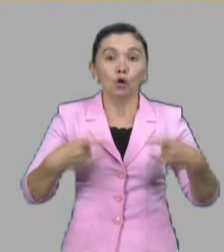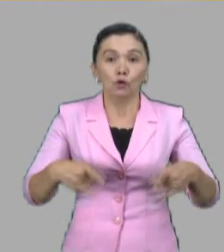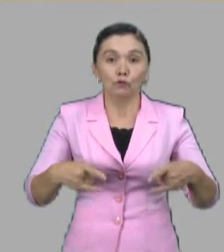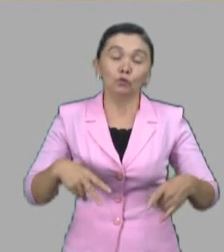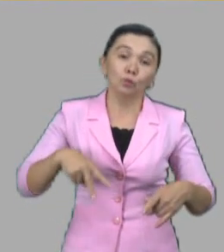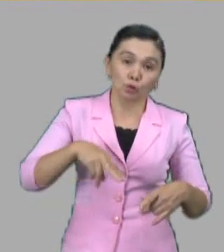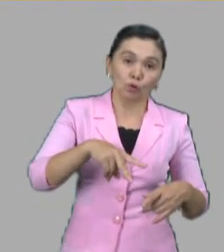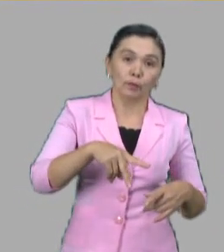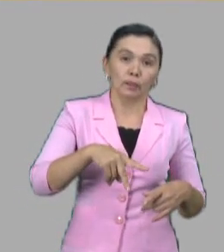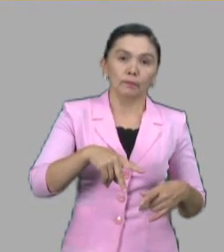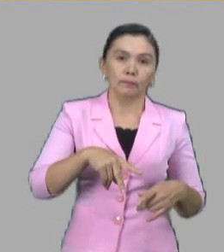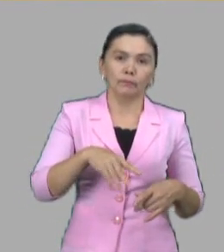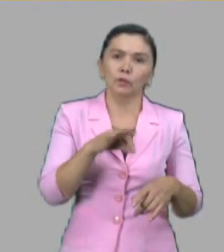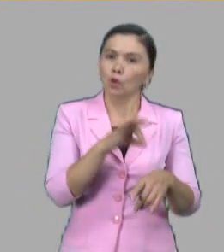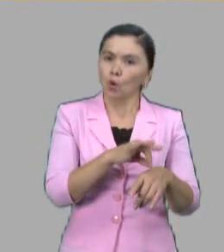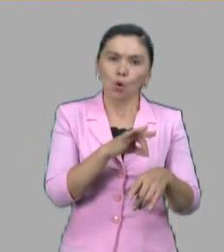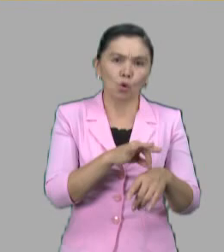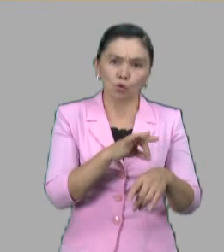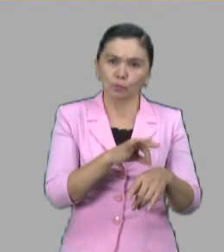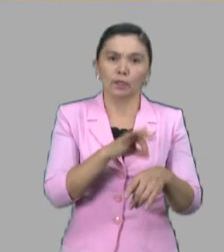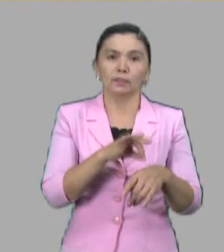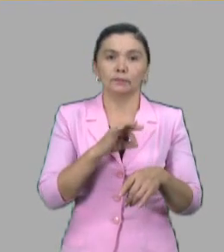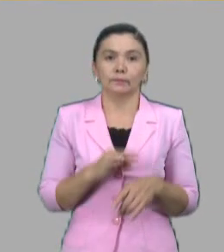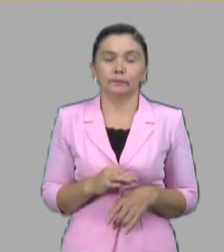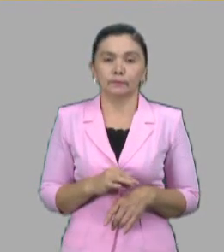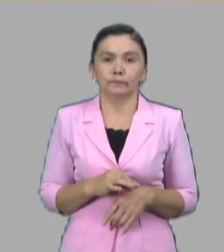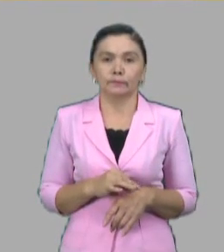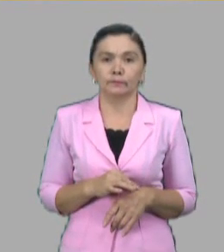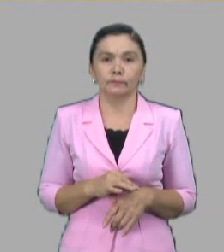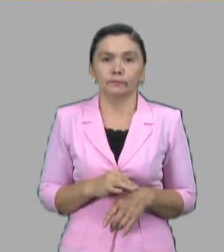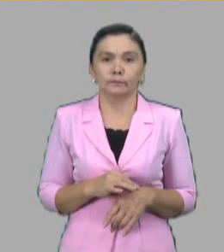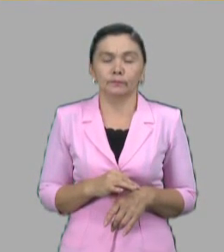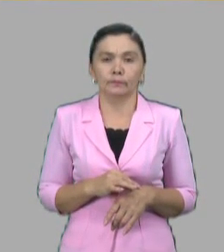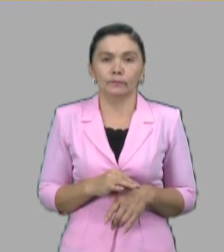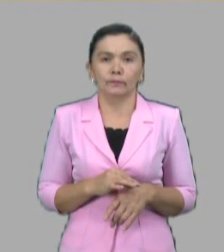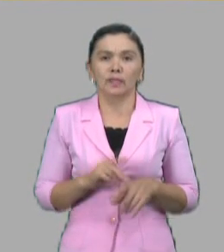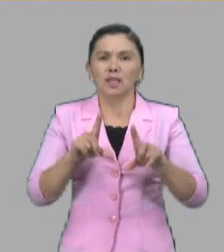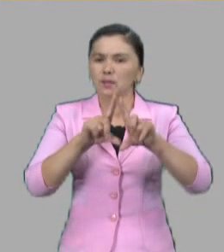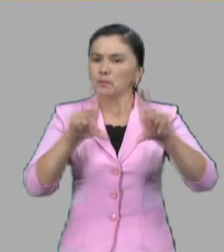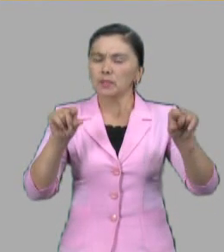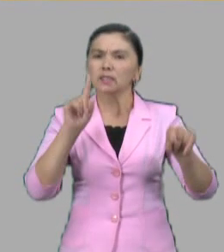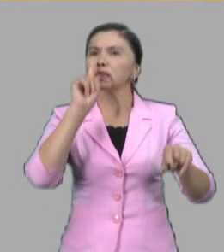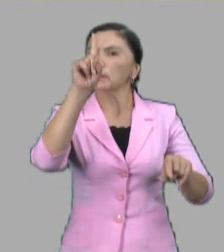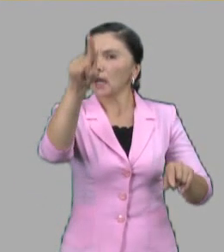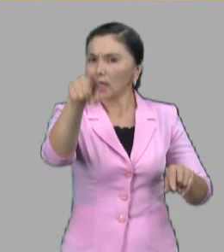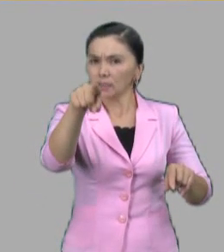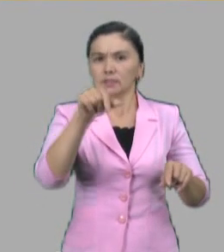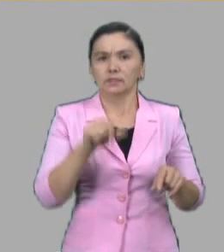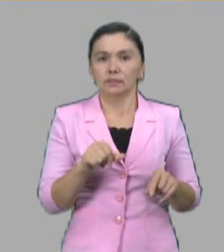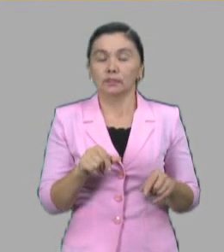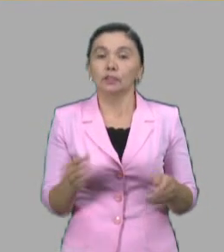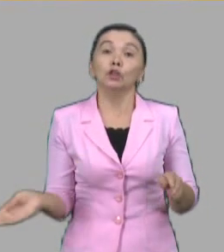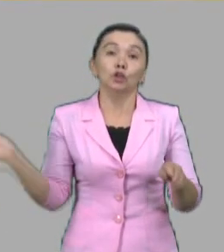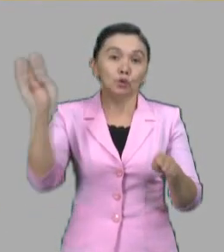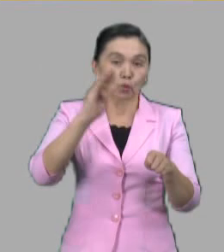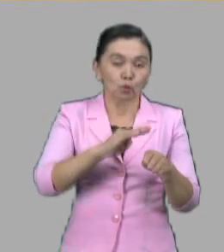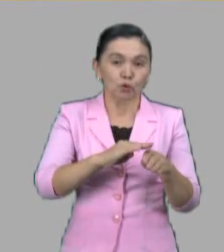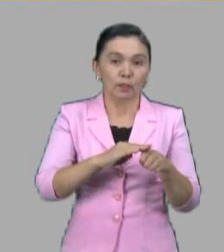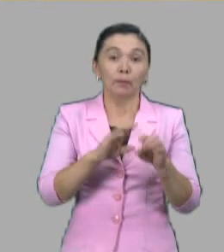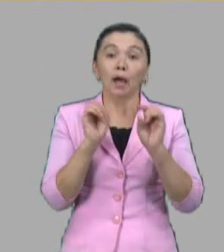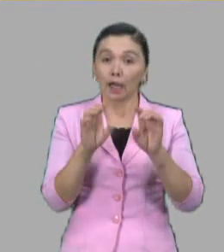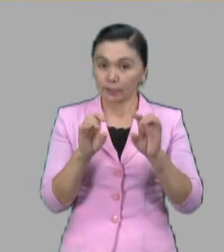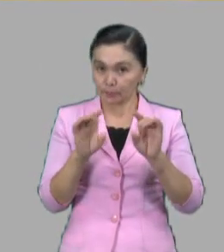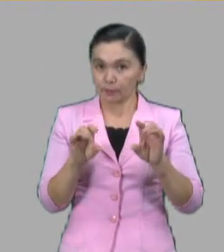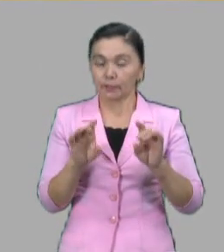Футболго барам. Ооруп калдым. Мектеп алыс. Толуктап айтып